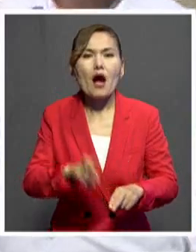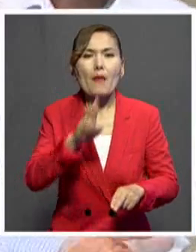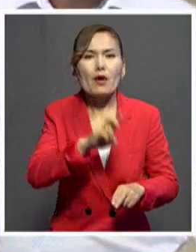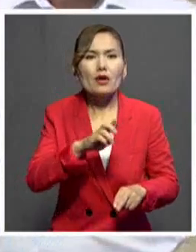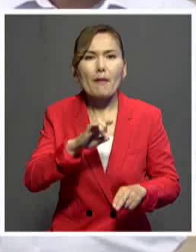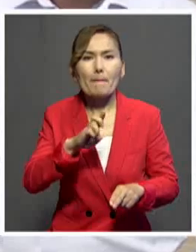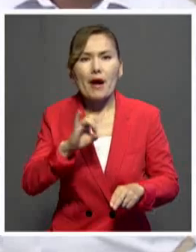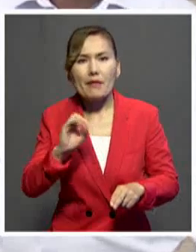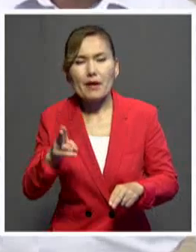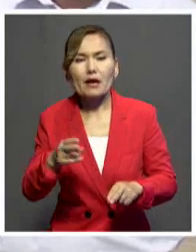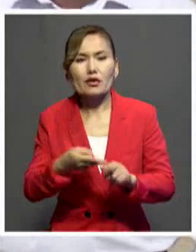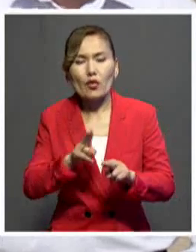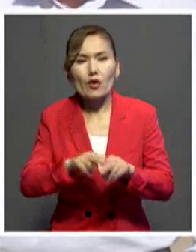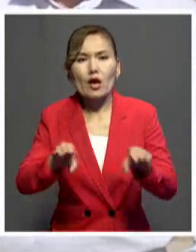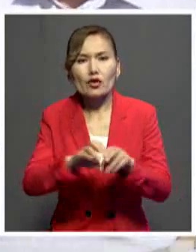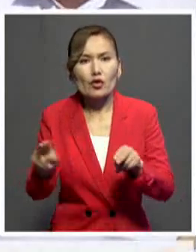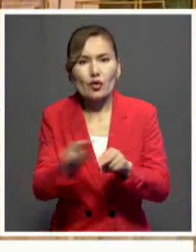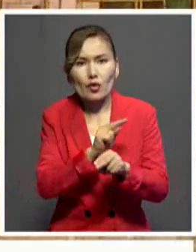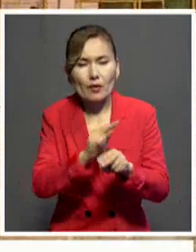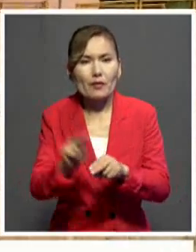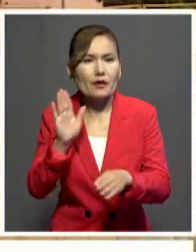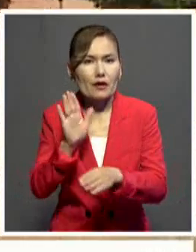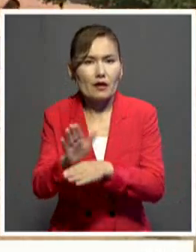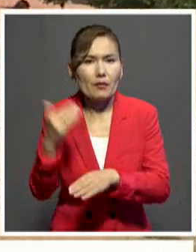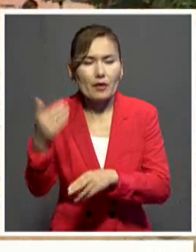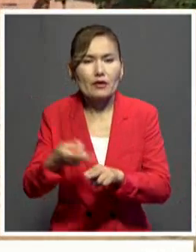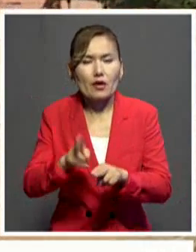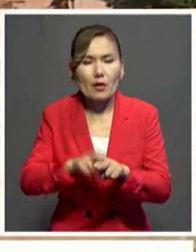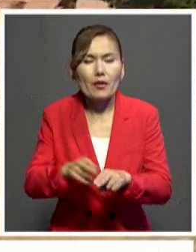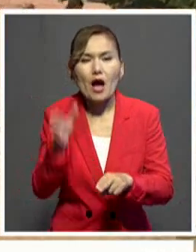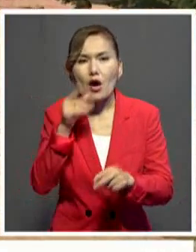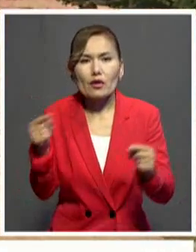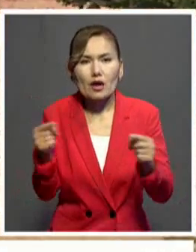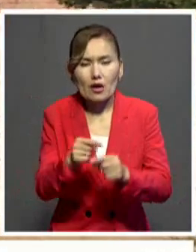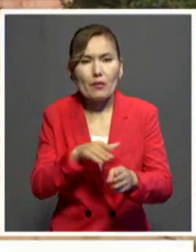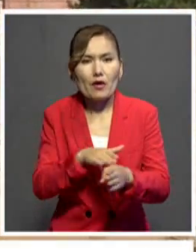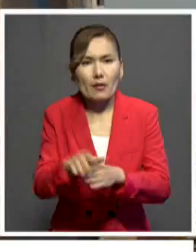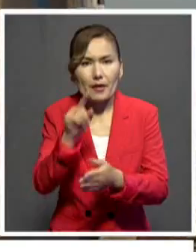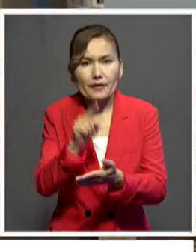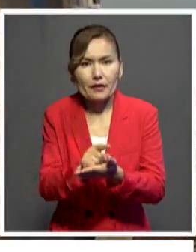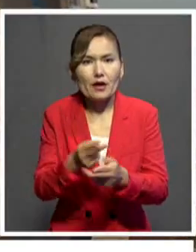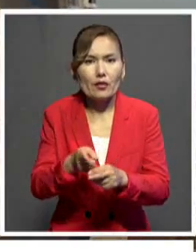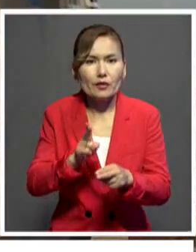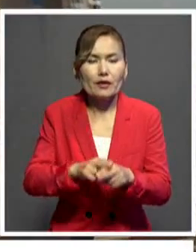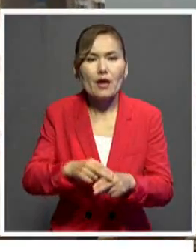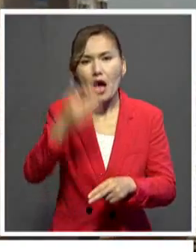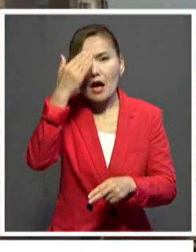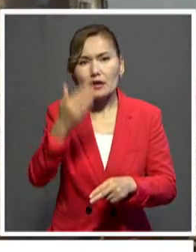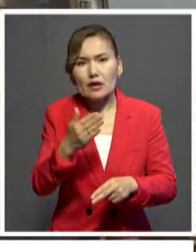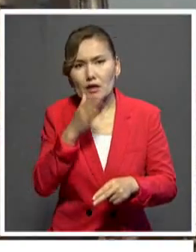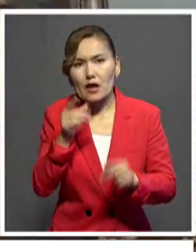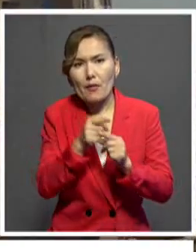инженерлік желілерді жаңарту жұмысын жеделдетуді тапсырып, мердігерлерге белгіленген уақыттан кешікпеуді ескертті. Айта кетейік, жаз